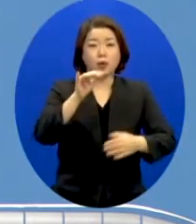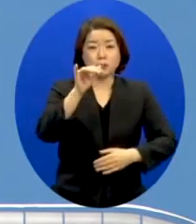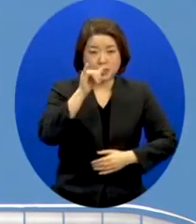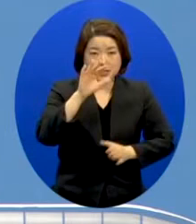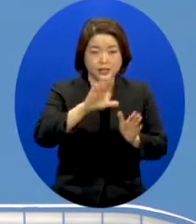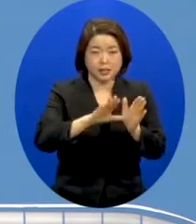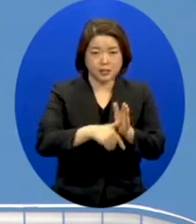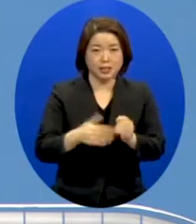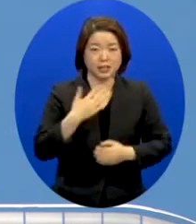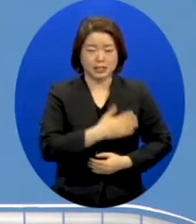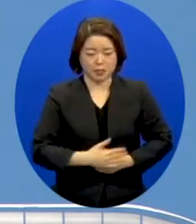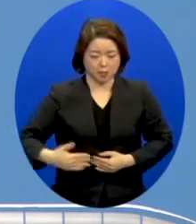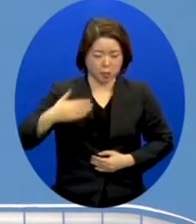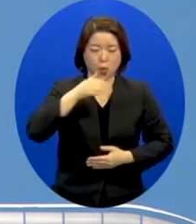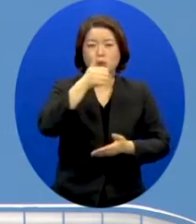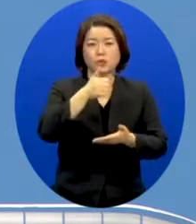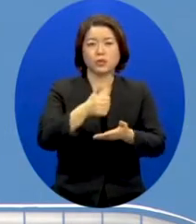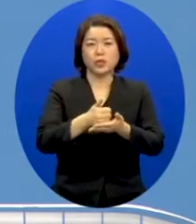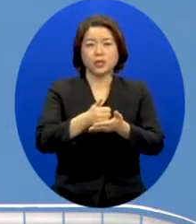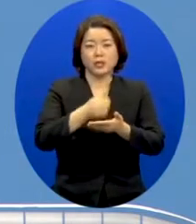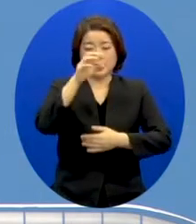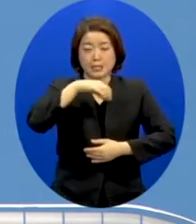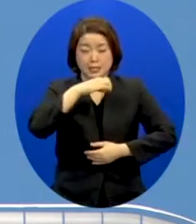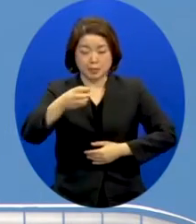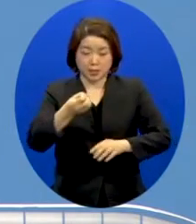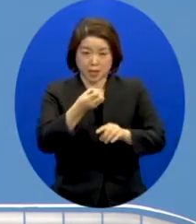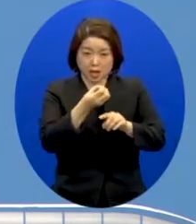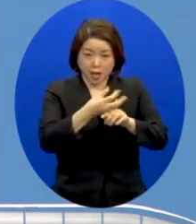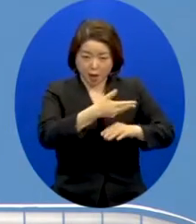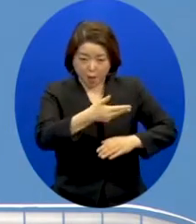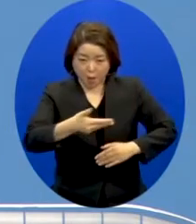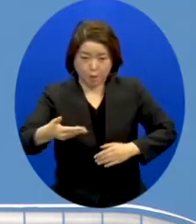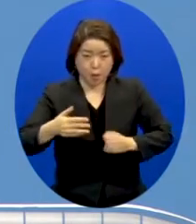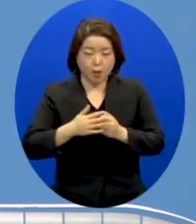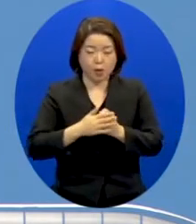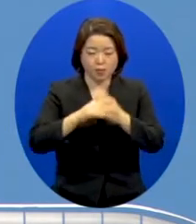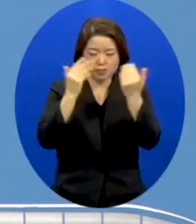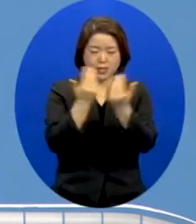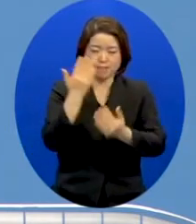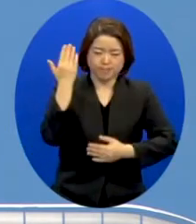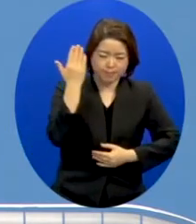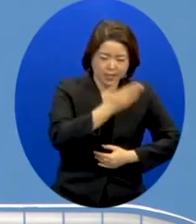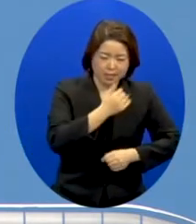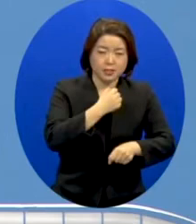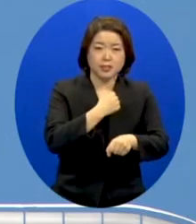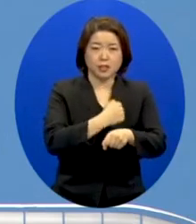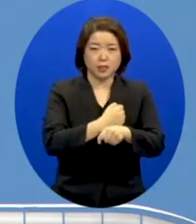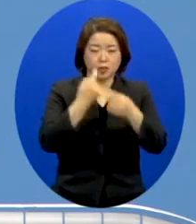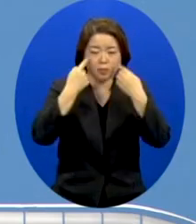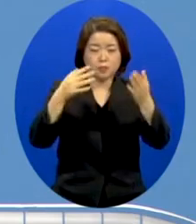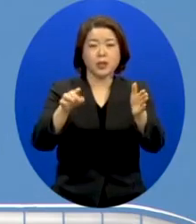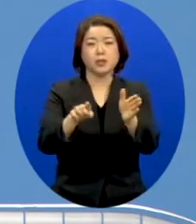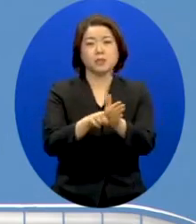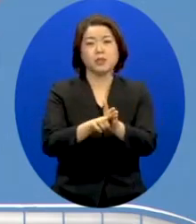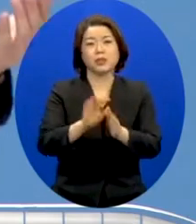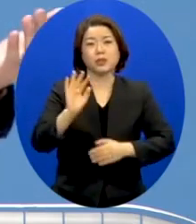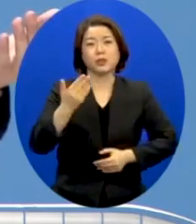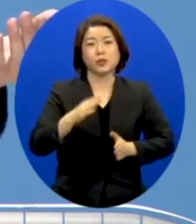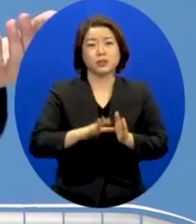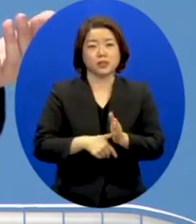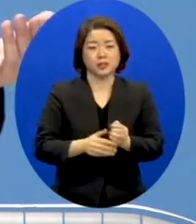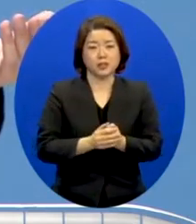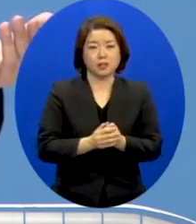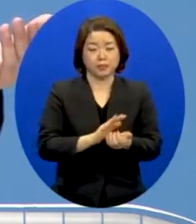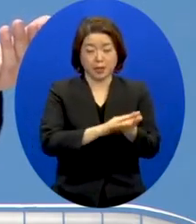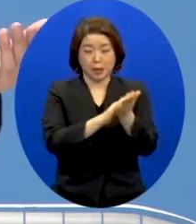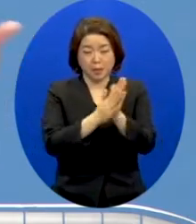보혈로 다 씻음을 받고 그렇게 구원 받았음을 북경이 믿게 되었을 때 변한게 하나